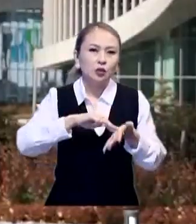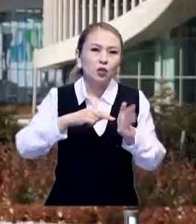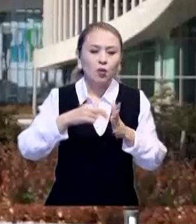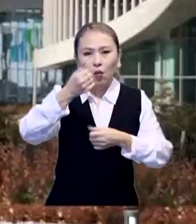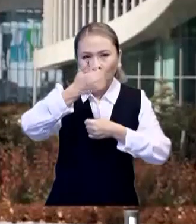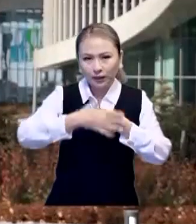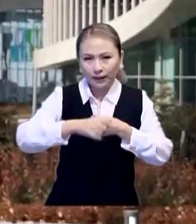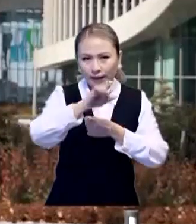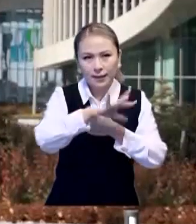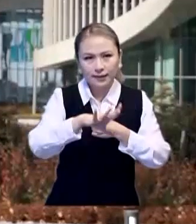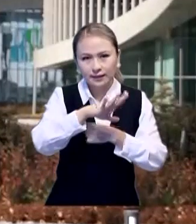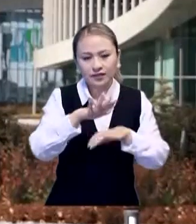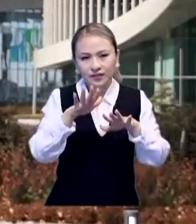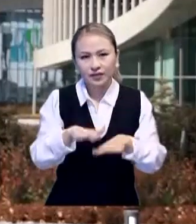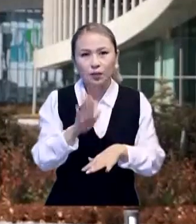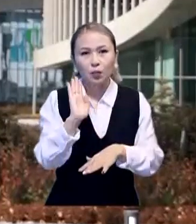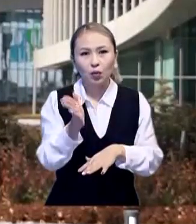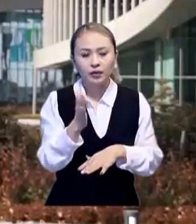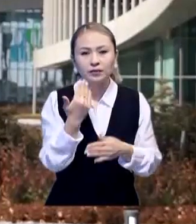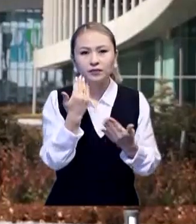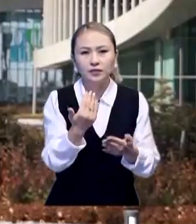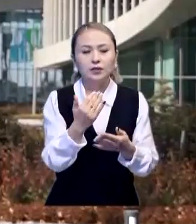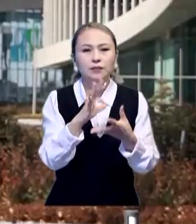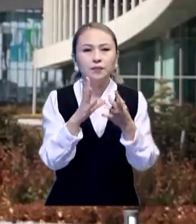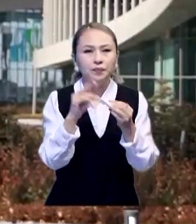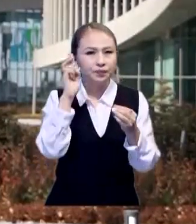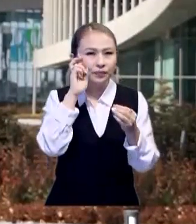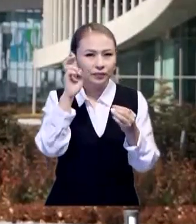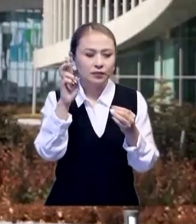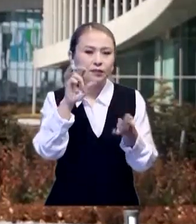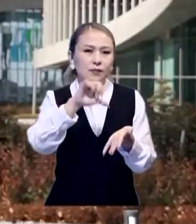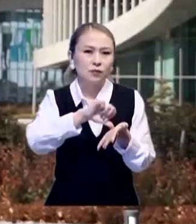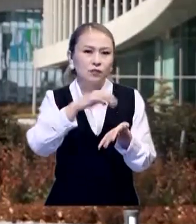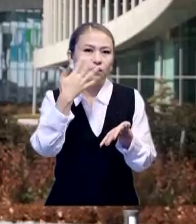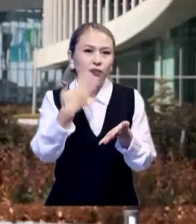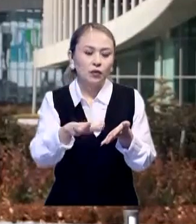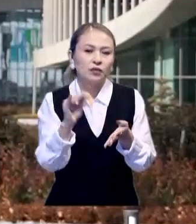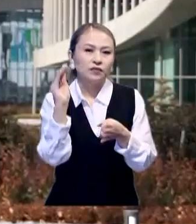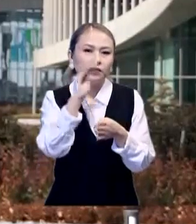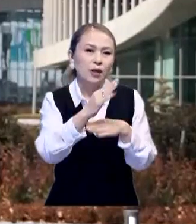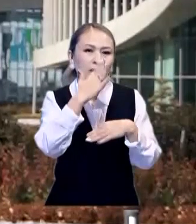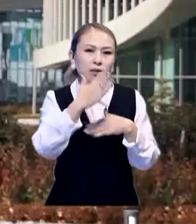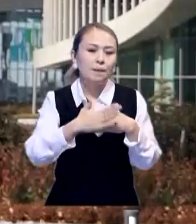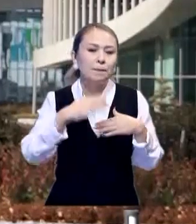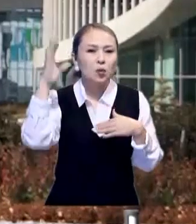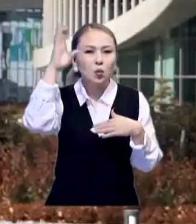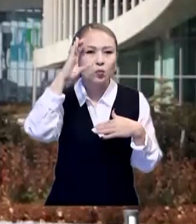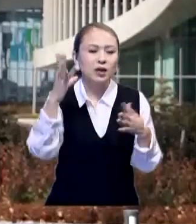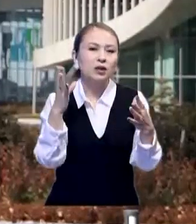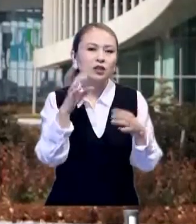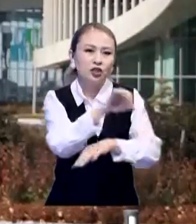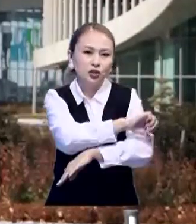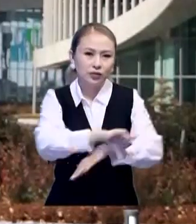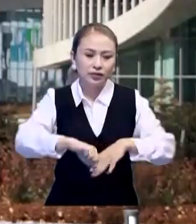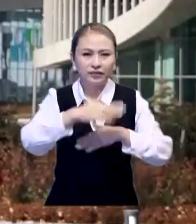Азия өнеркәсіптік кооперация кешені болмақ. Оны құруға қазір үкіметтер қызу кірісіп кетті. Бұдан бөлек таяуда еліміз Өзбекстанмен шекараға жақын